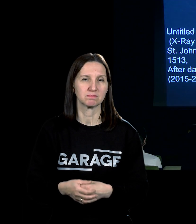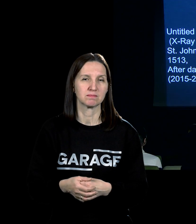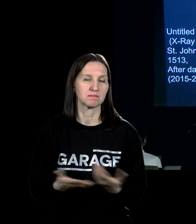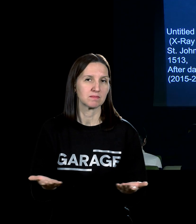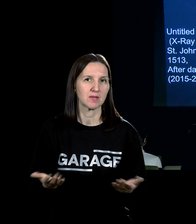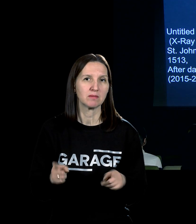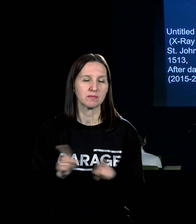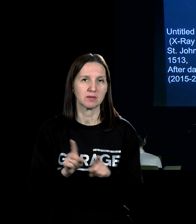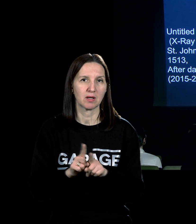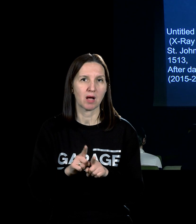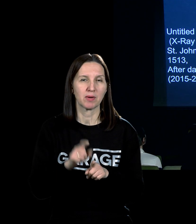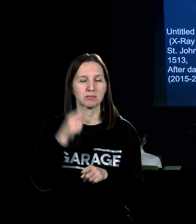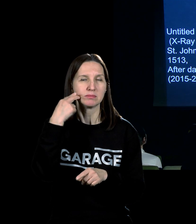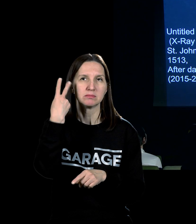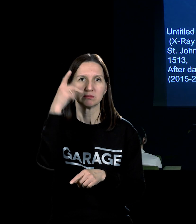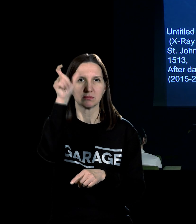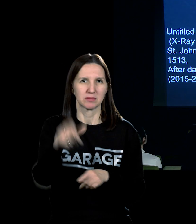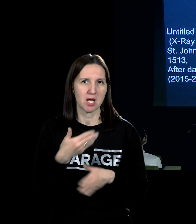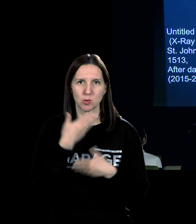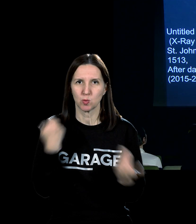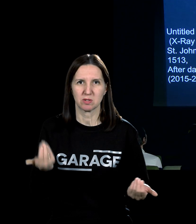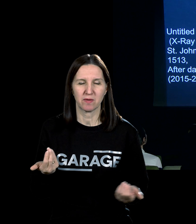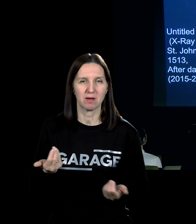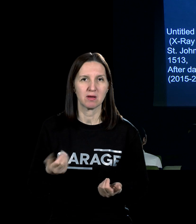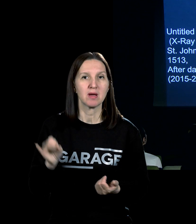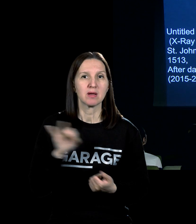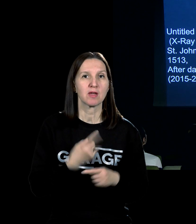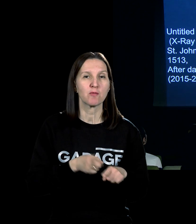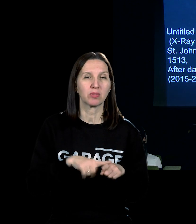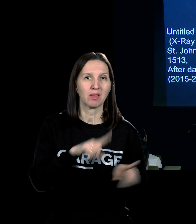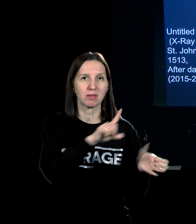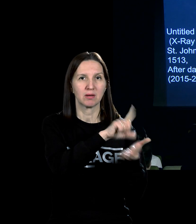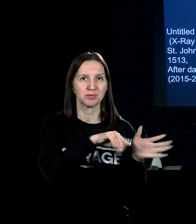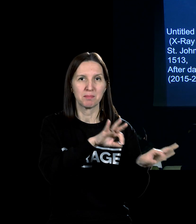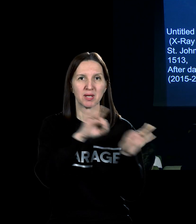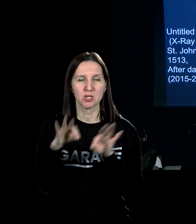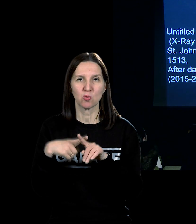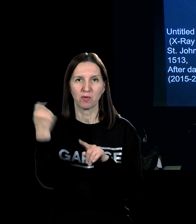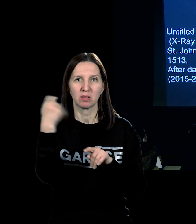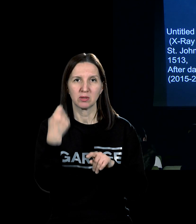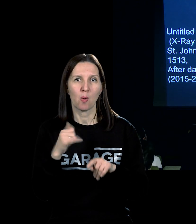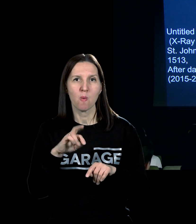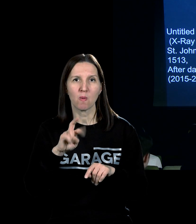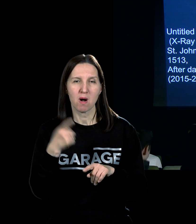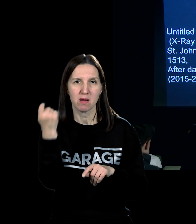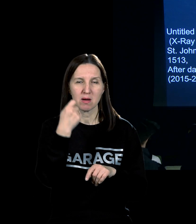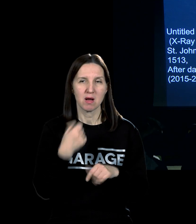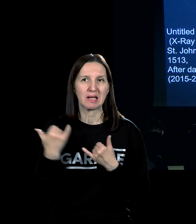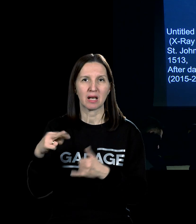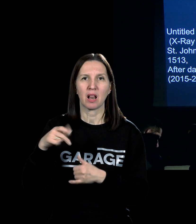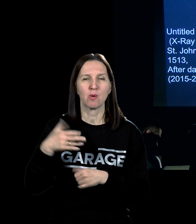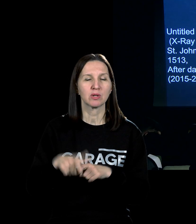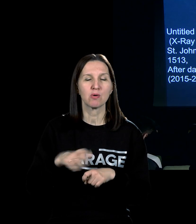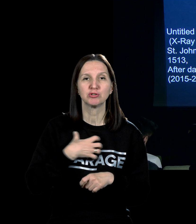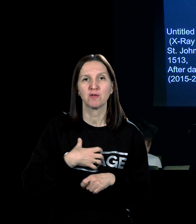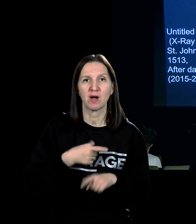так абсолютно фигура отсутствия. И как бы вот эта перерисовка углем, перерисовка, и для Лонга очень важно,